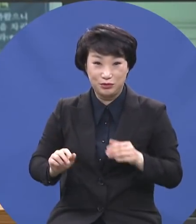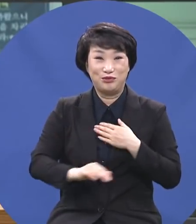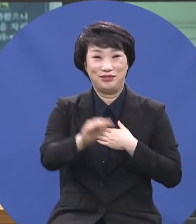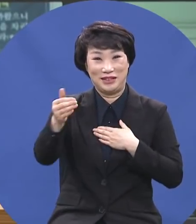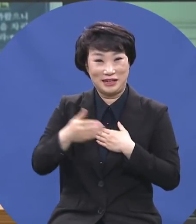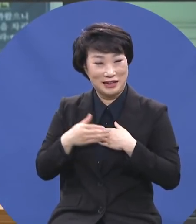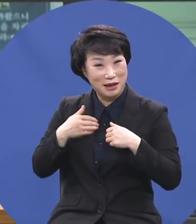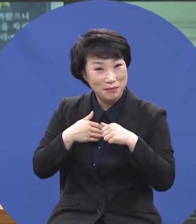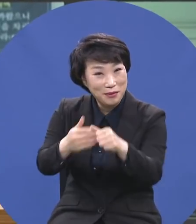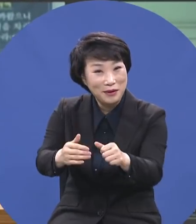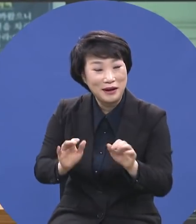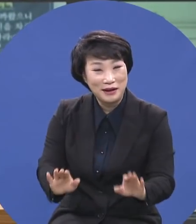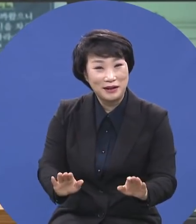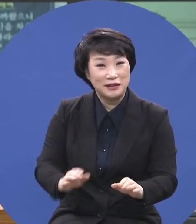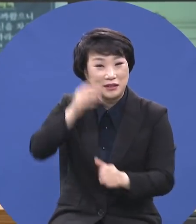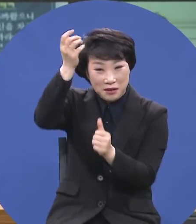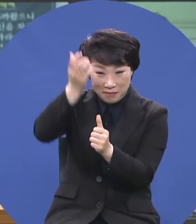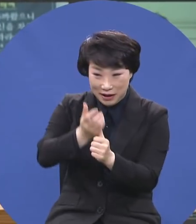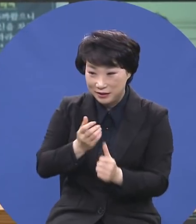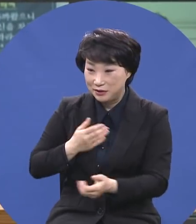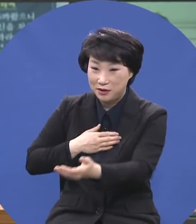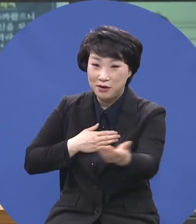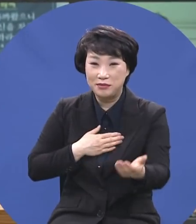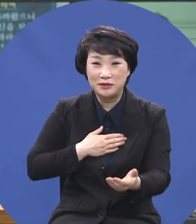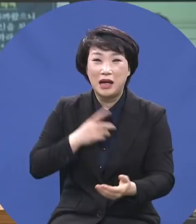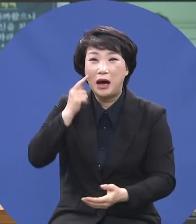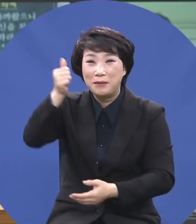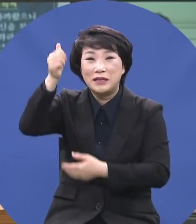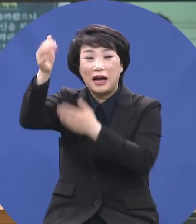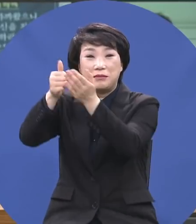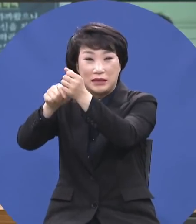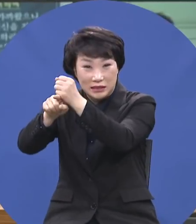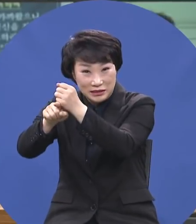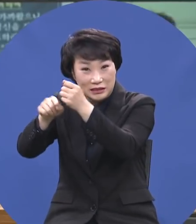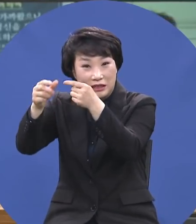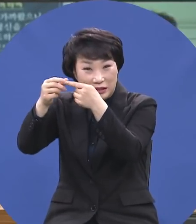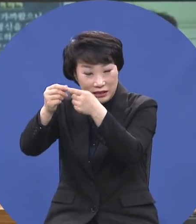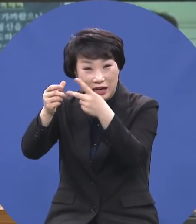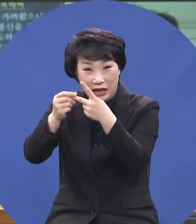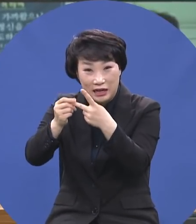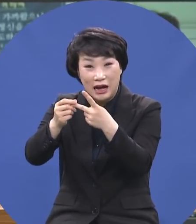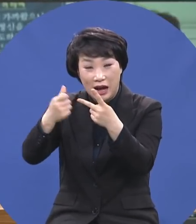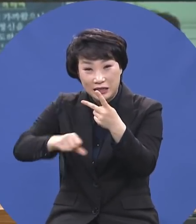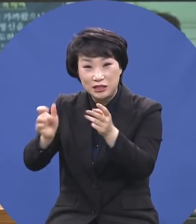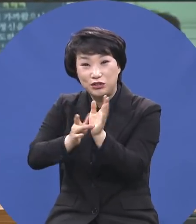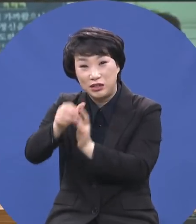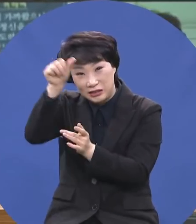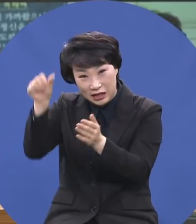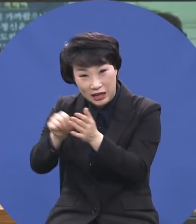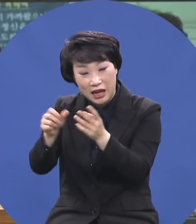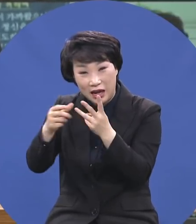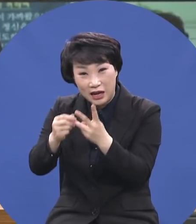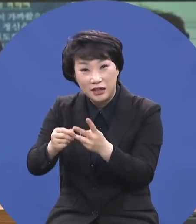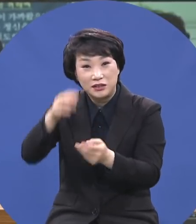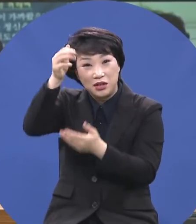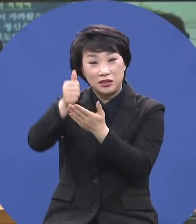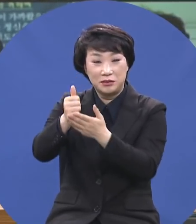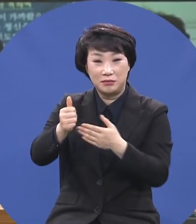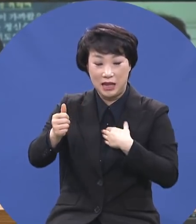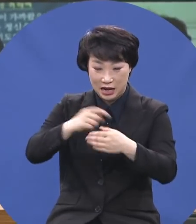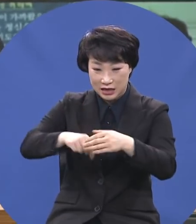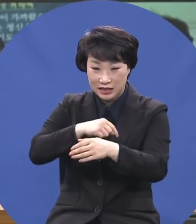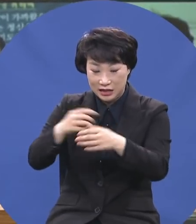우리에게 보냈으니 성령 받은 자는 아버지의 뜻도 아들의 생애도 성령으로 내 안에